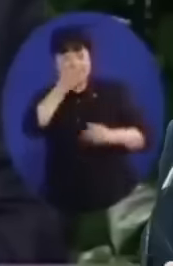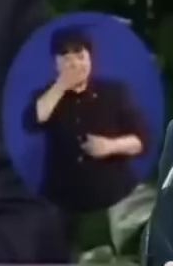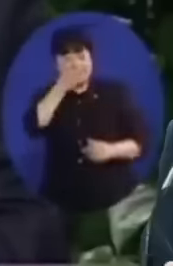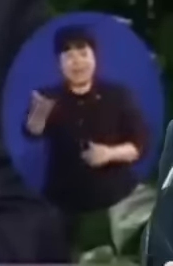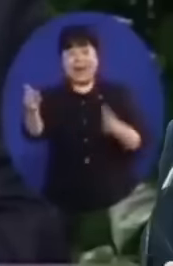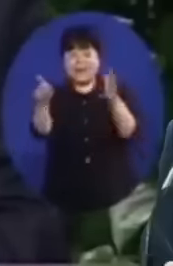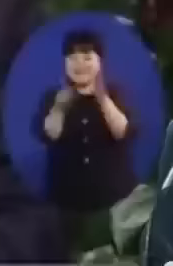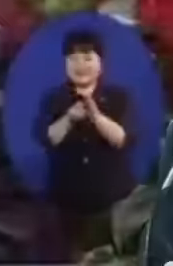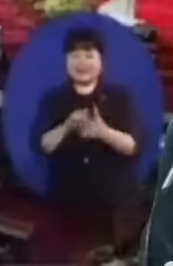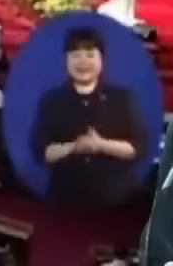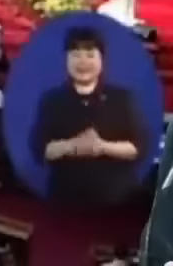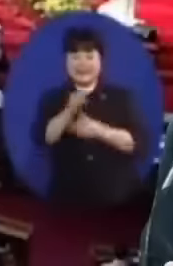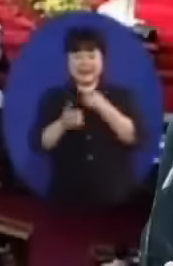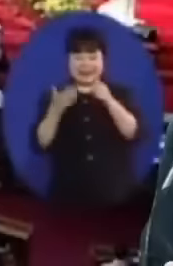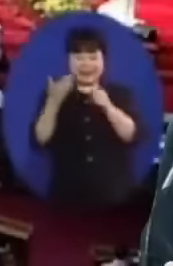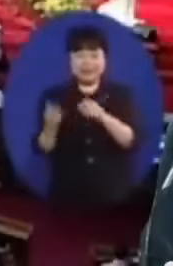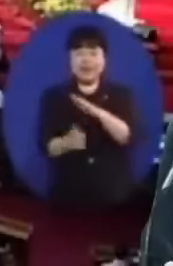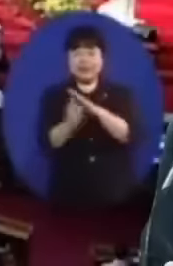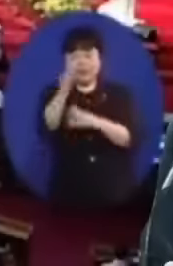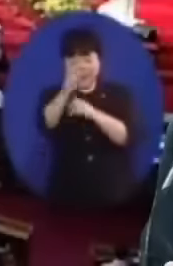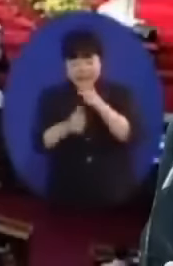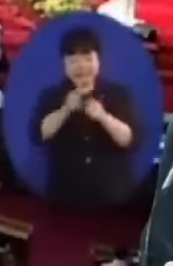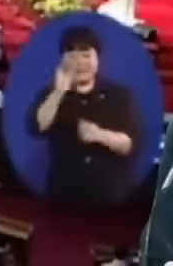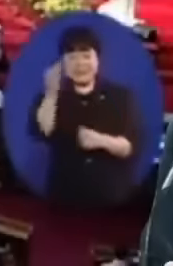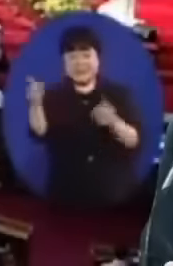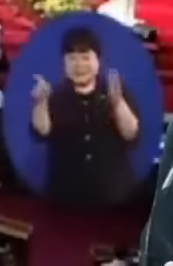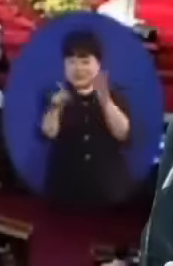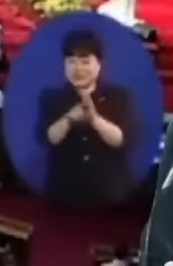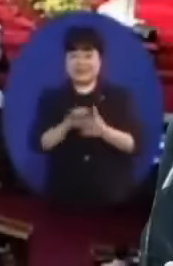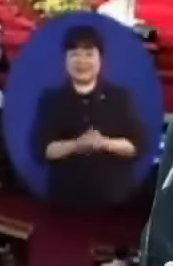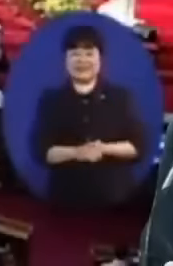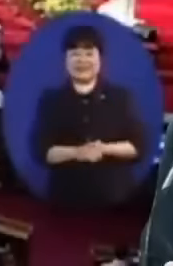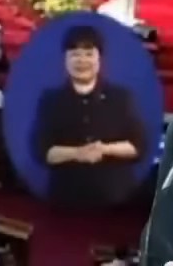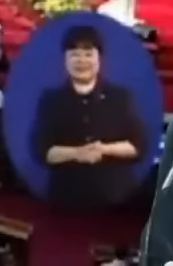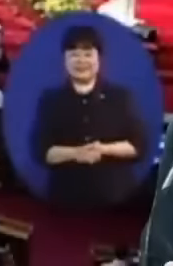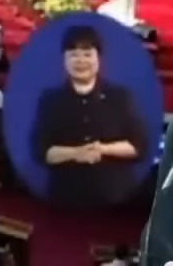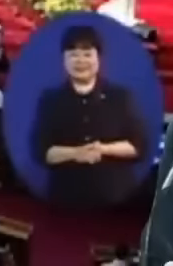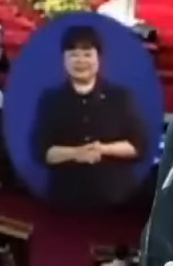것입니다. 하나님은 소망의 하나님이신 것입니다.